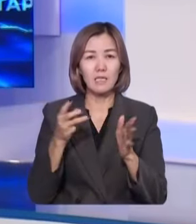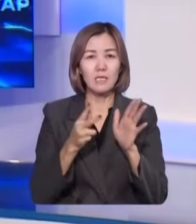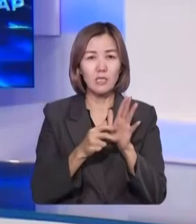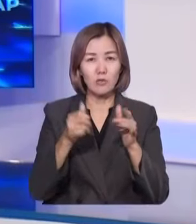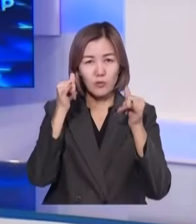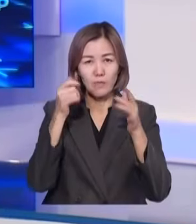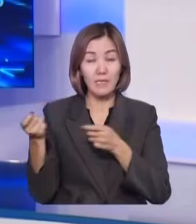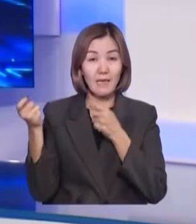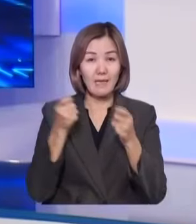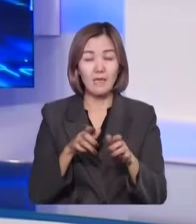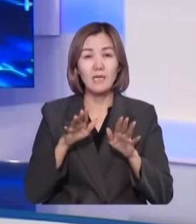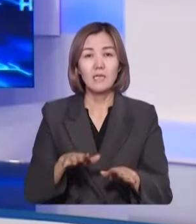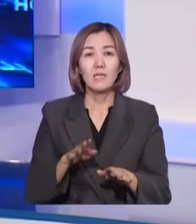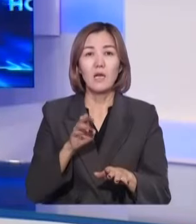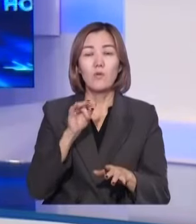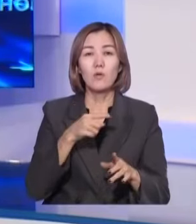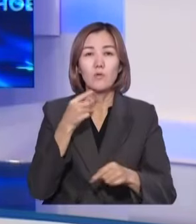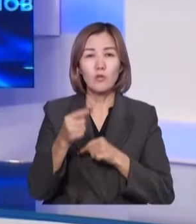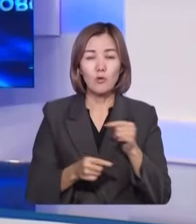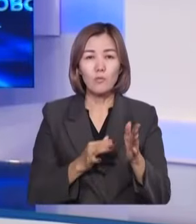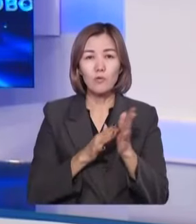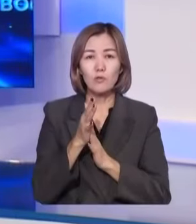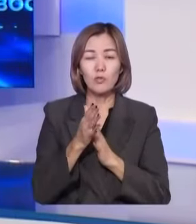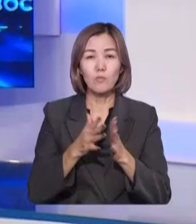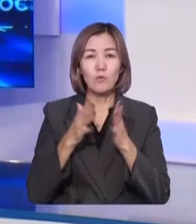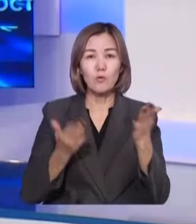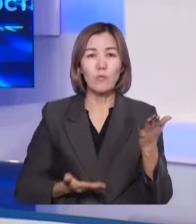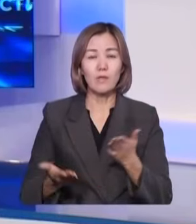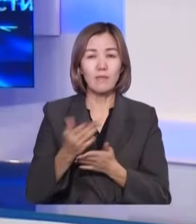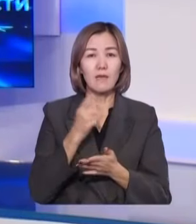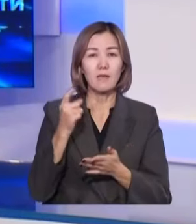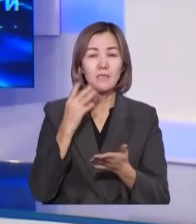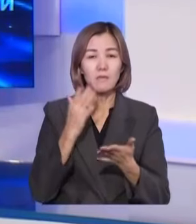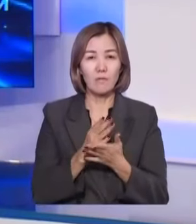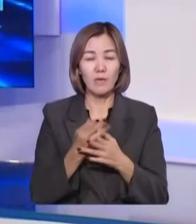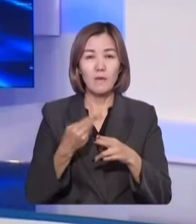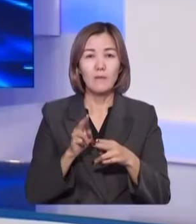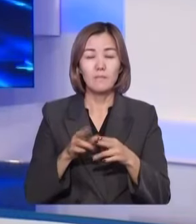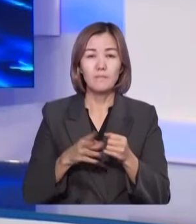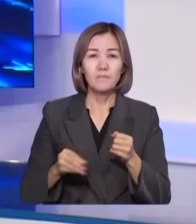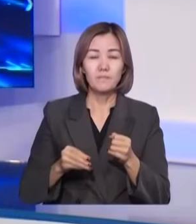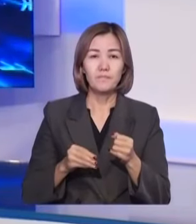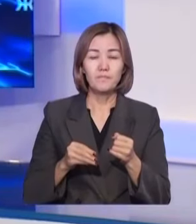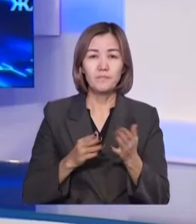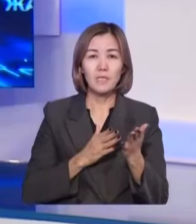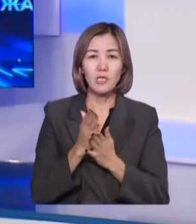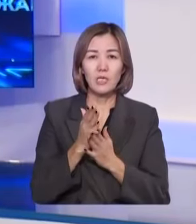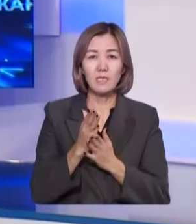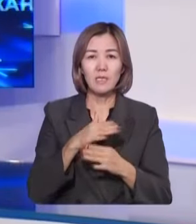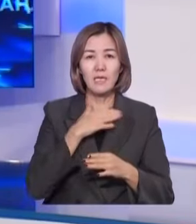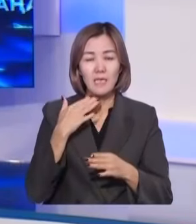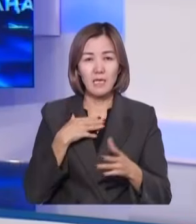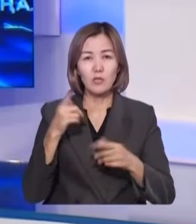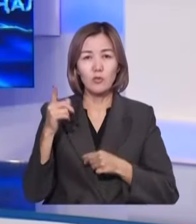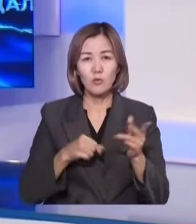басы әкелінген. Жергілікті әулиекөл тұқымын өсіріп, мол өнім алып жатқан шаруашылықтар да бар. Бұл аймақтың агрокешеніндегі ет пен сүт